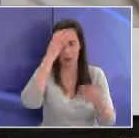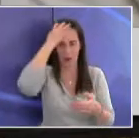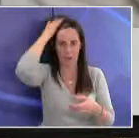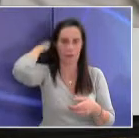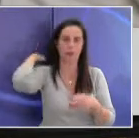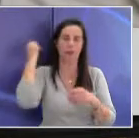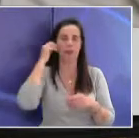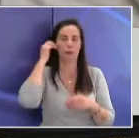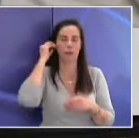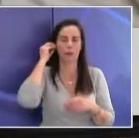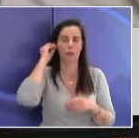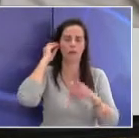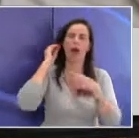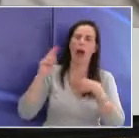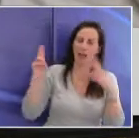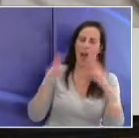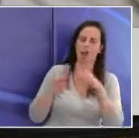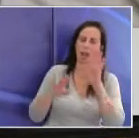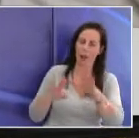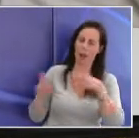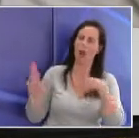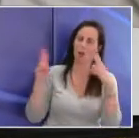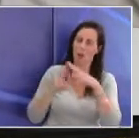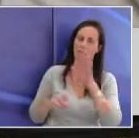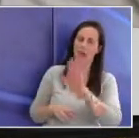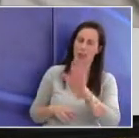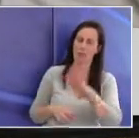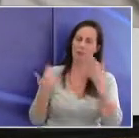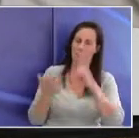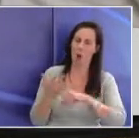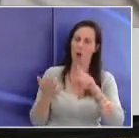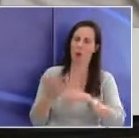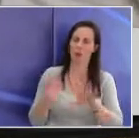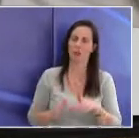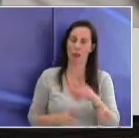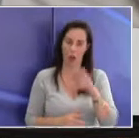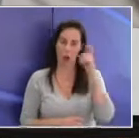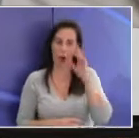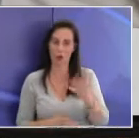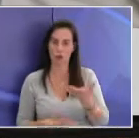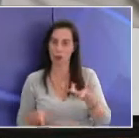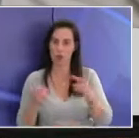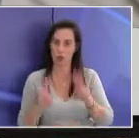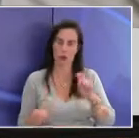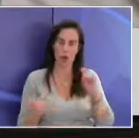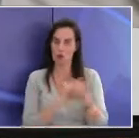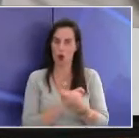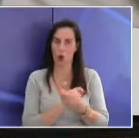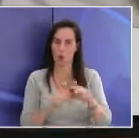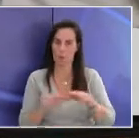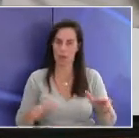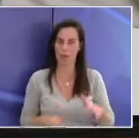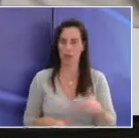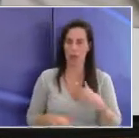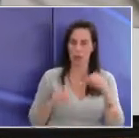ואתם ח"כים מעולים. אנחנו ניפגש בעוד כמה חודשים, ונראה. אתה חושב שמה, שאפשר להפוך את הקערה על פיה? ראשית,